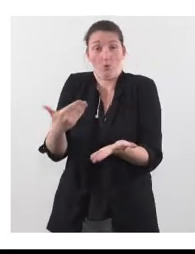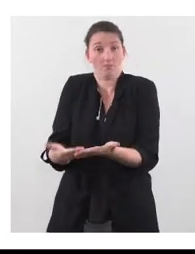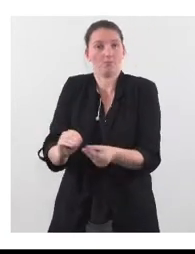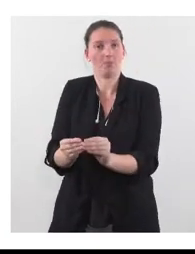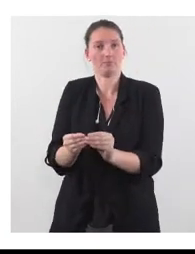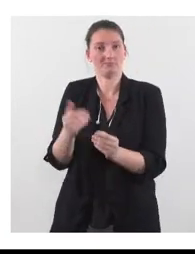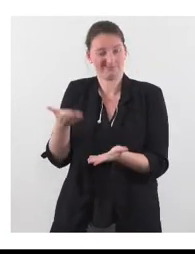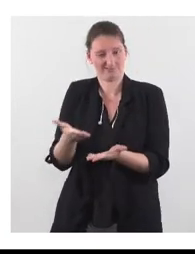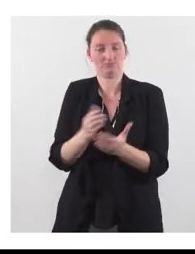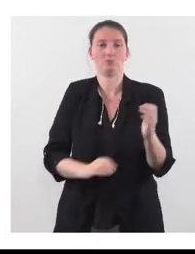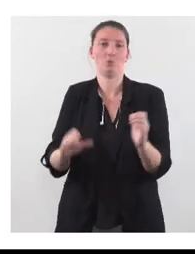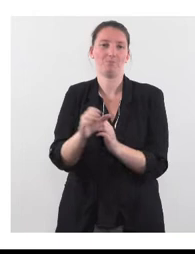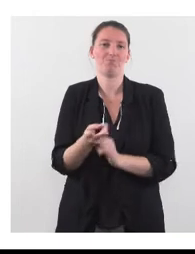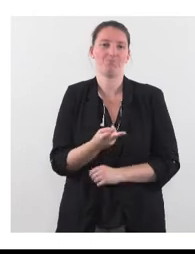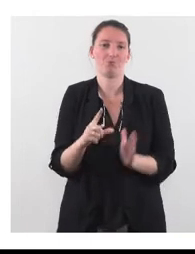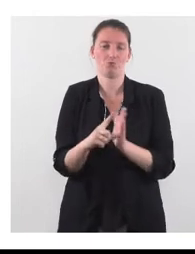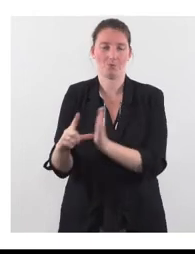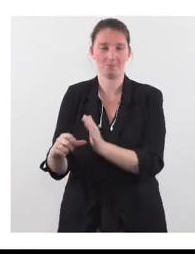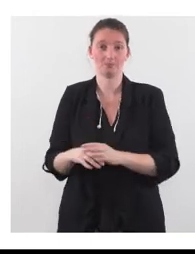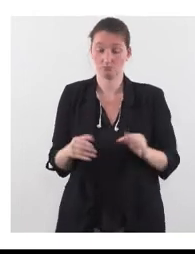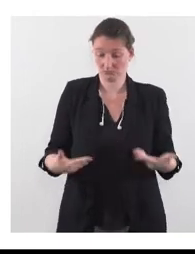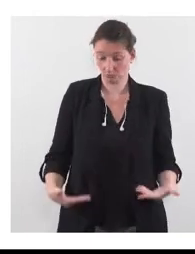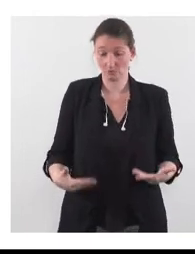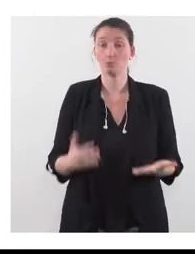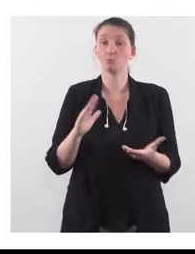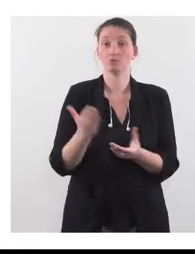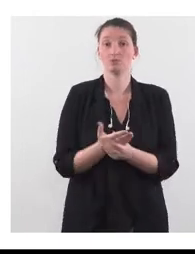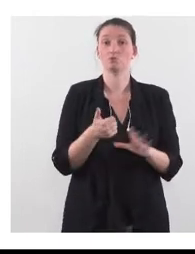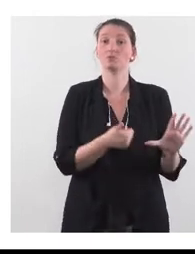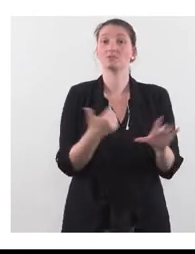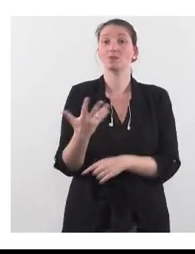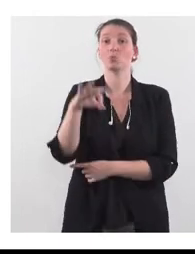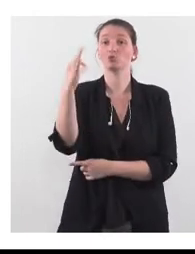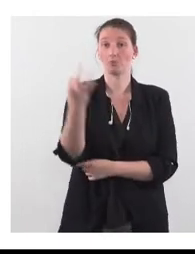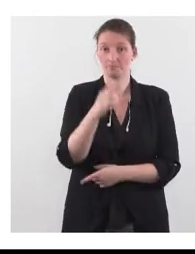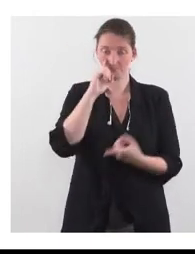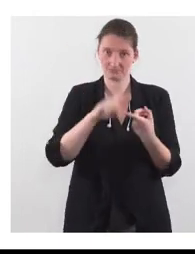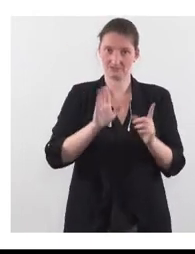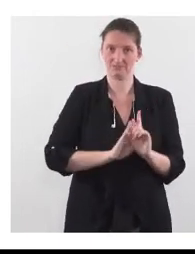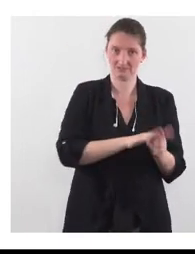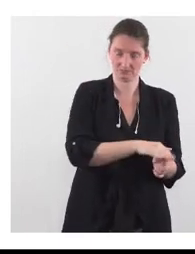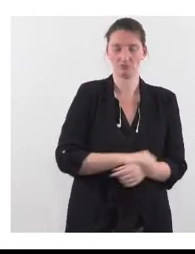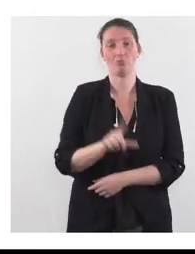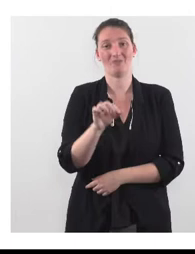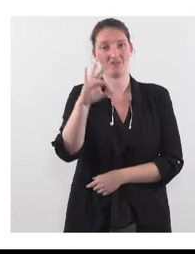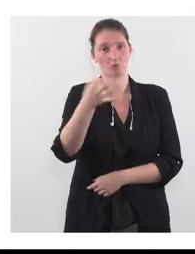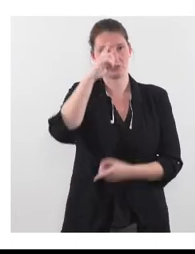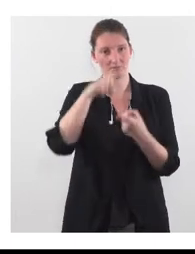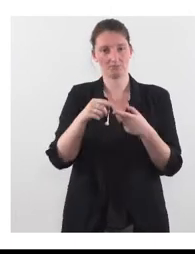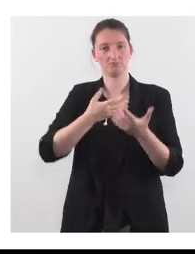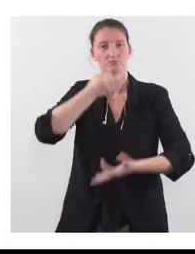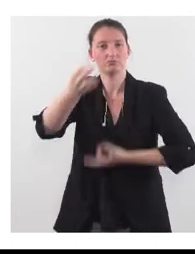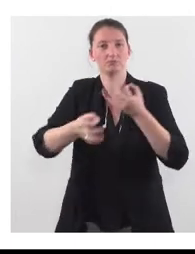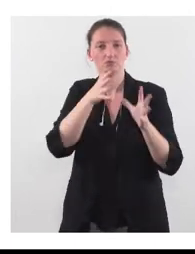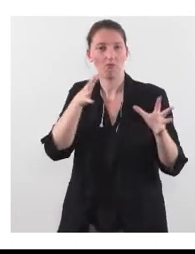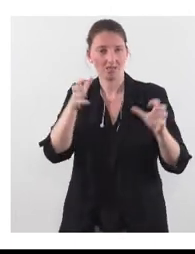nous ouvrons, 65% des dossiers concernent la discrimination, 20% concernent les discours de haine et 15% les